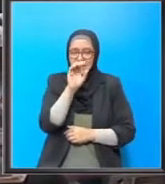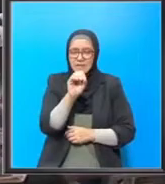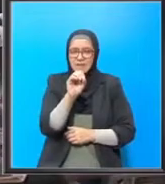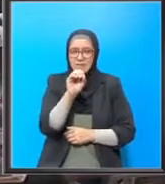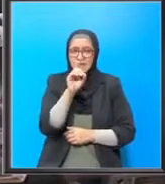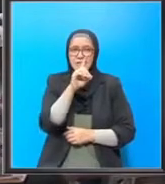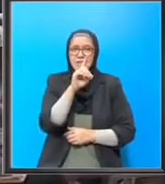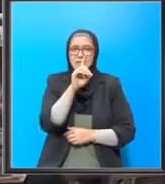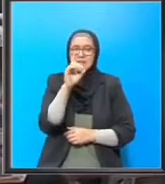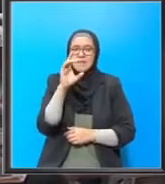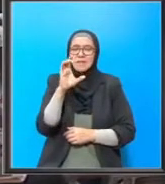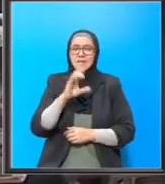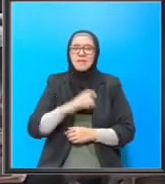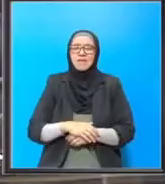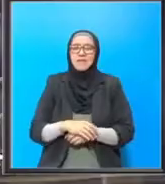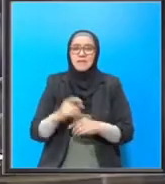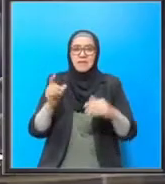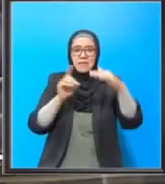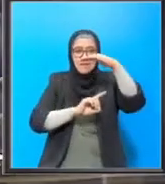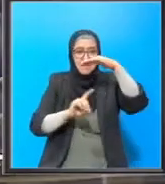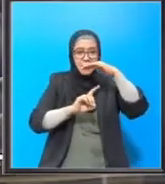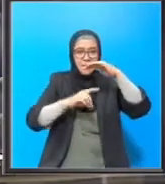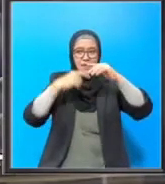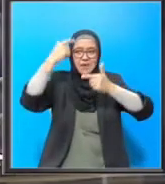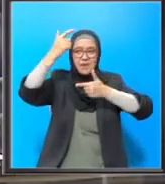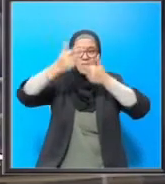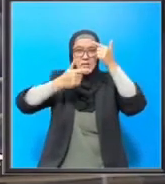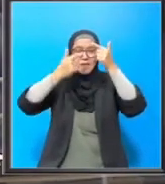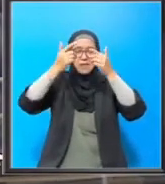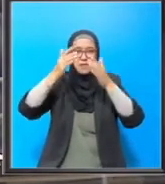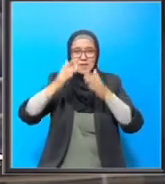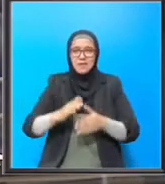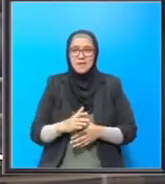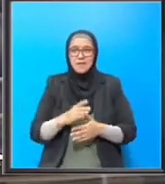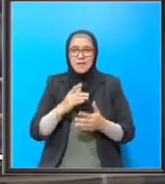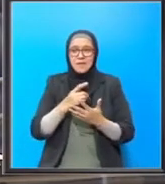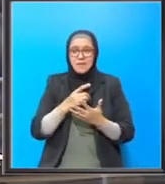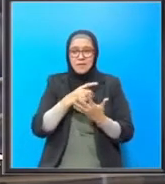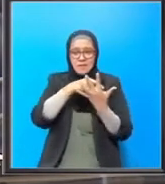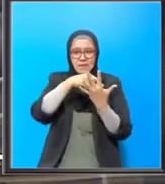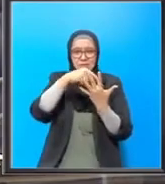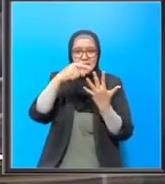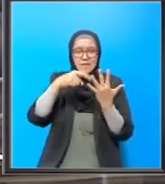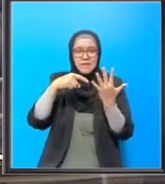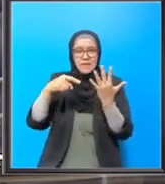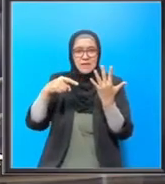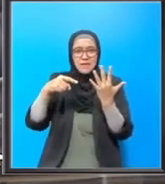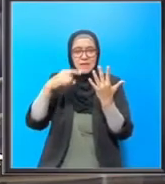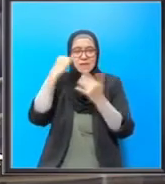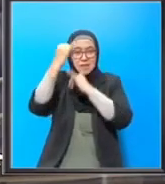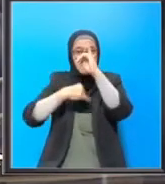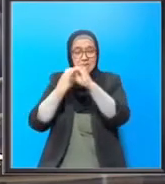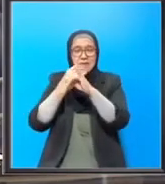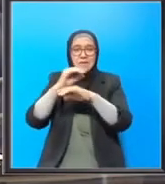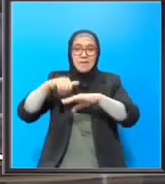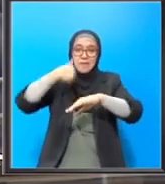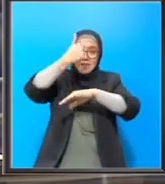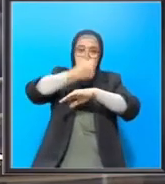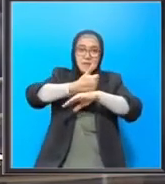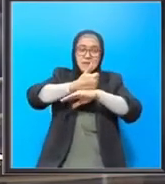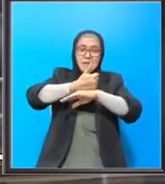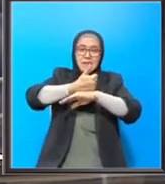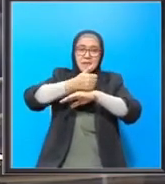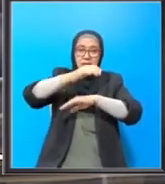0-100 dasar pelacur enggan untuk dan antarabangsa pembentukan wilayah koridor baru